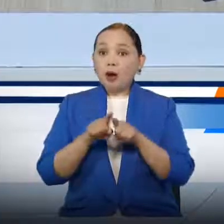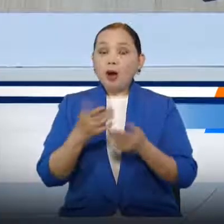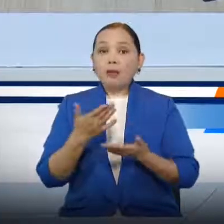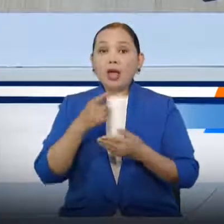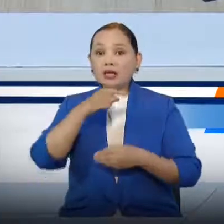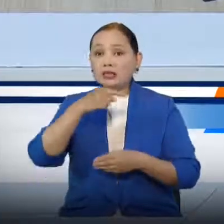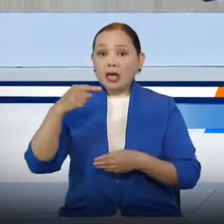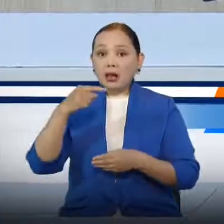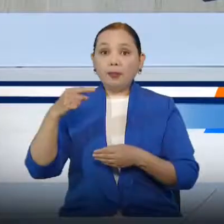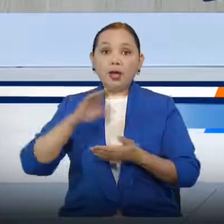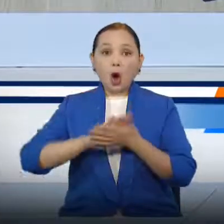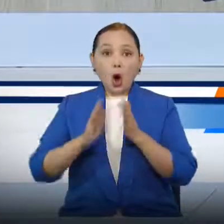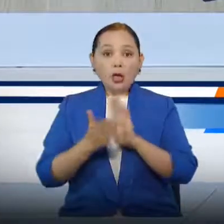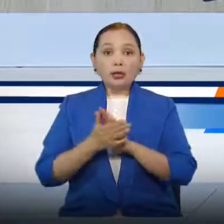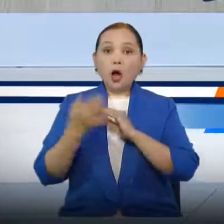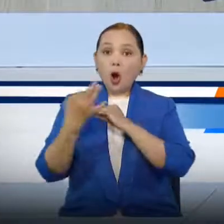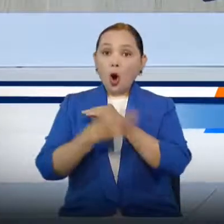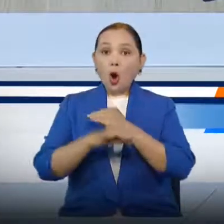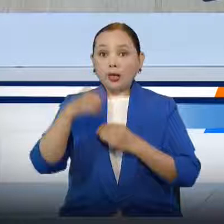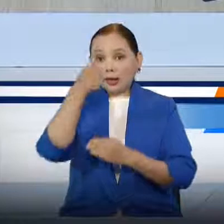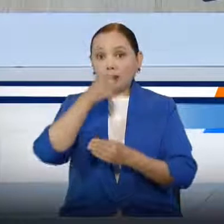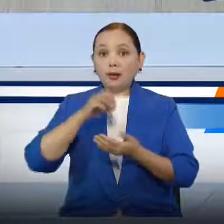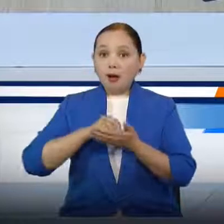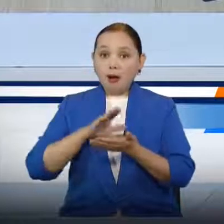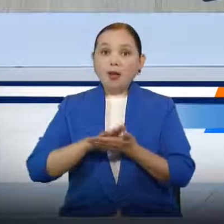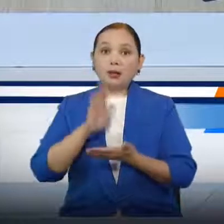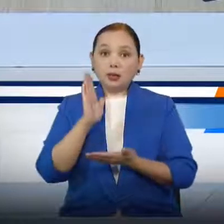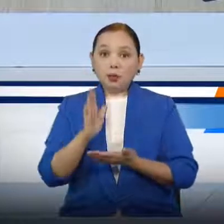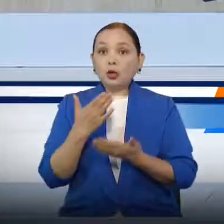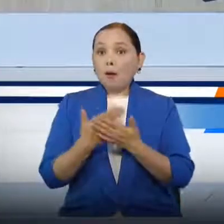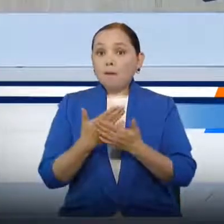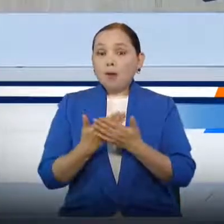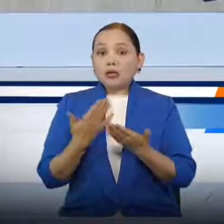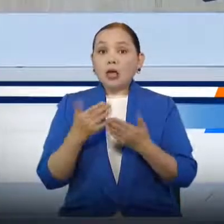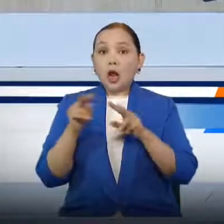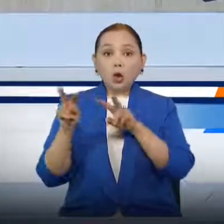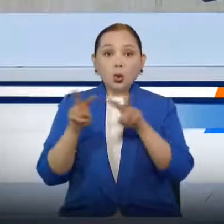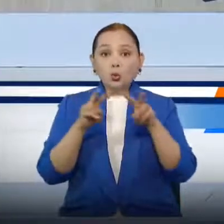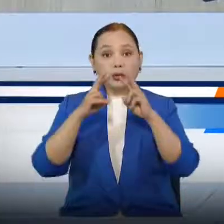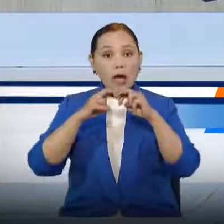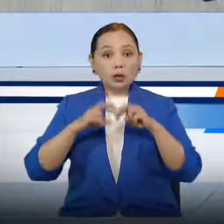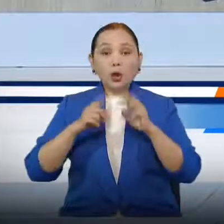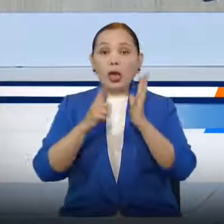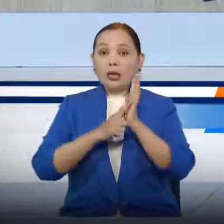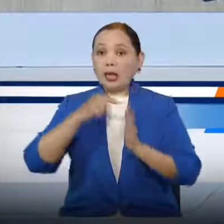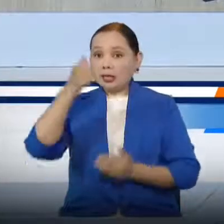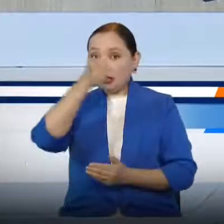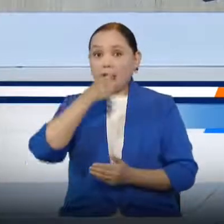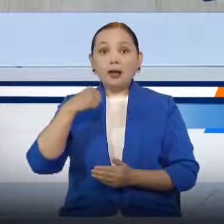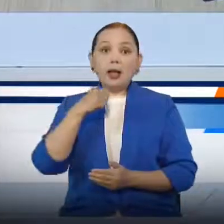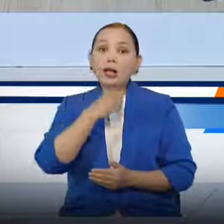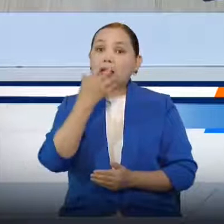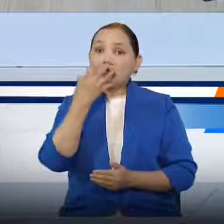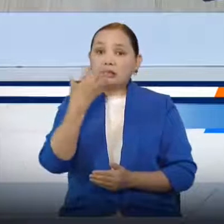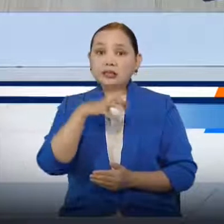salbiy holatlarni oxirgi yillarda qayd etmoqda. Masalan, kuzatuvlarimiz so'nggi 7 yil eng issiq